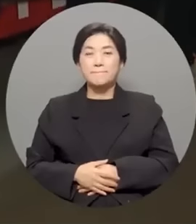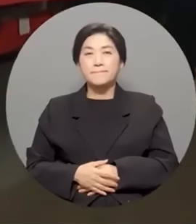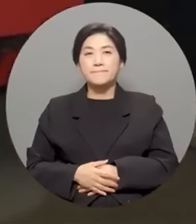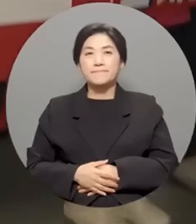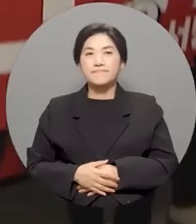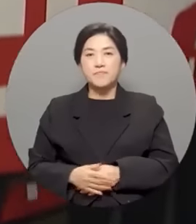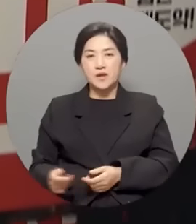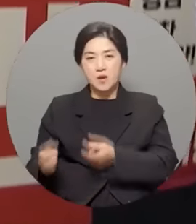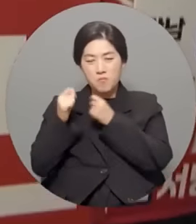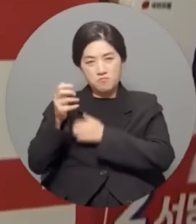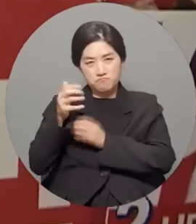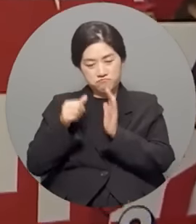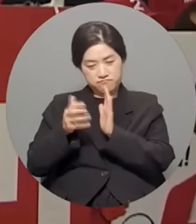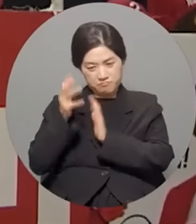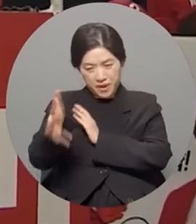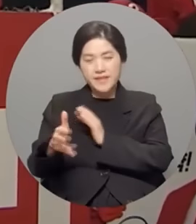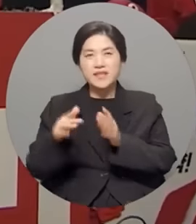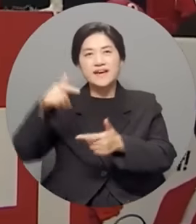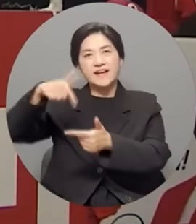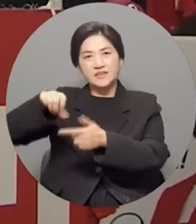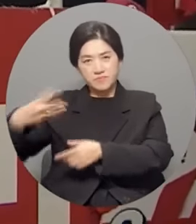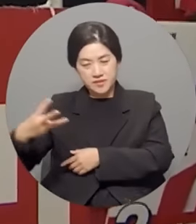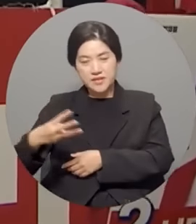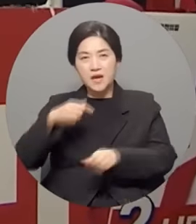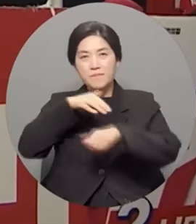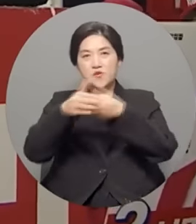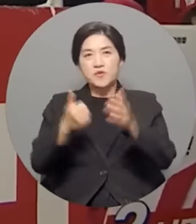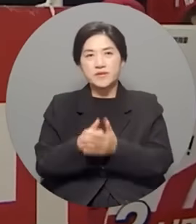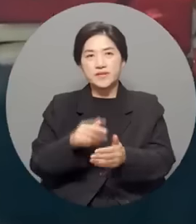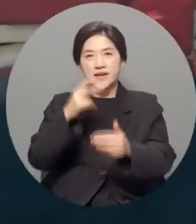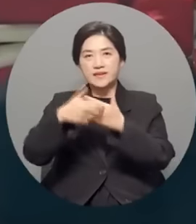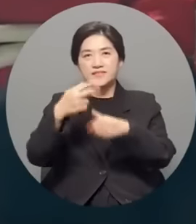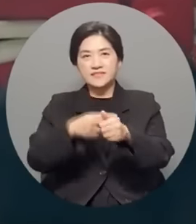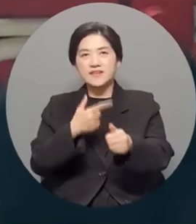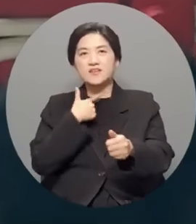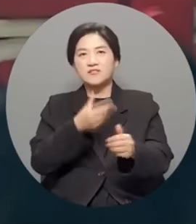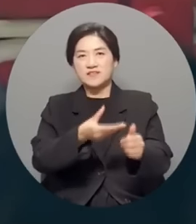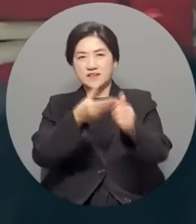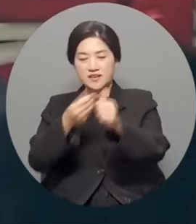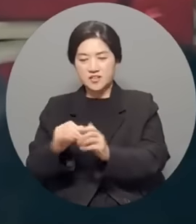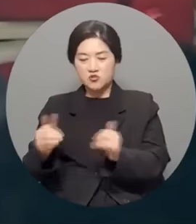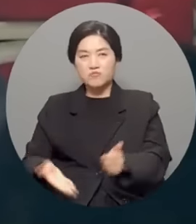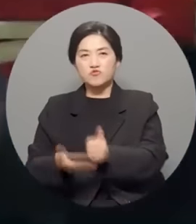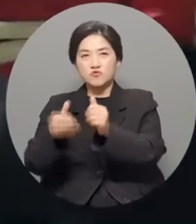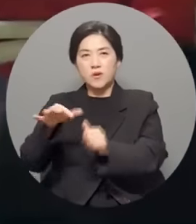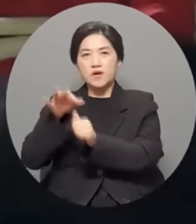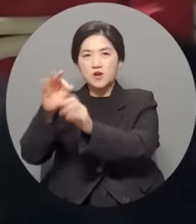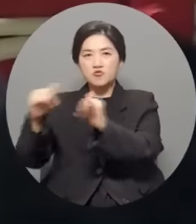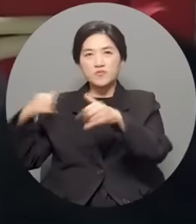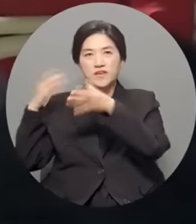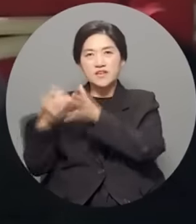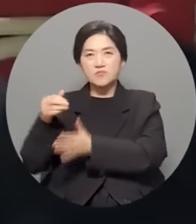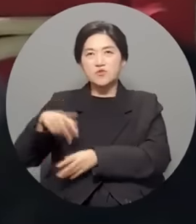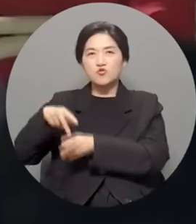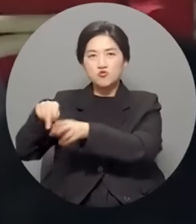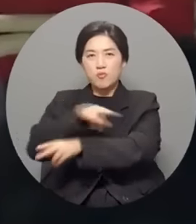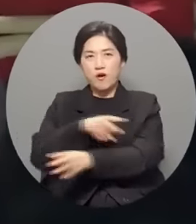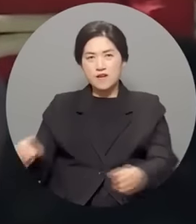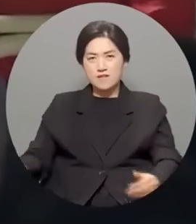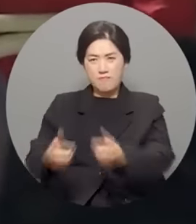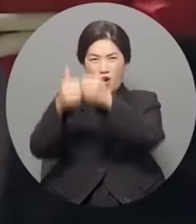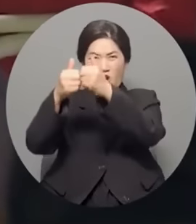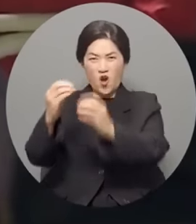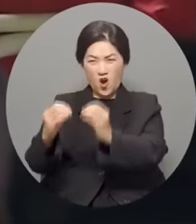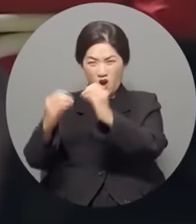보수 텃밭인 강남을 해선 민주당이 의사 출신의 영입 인재를 투입해 국민 추천으로 공천된 국민의힘 후보와 접전을 벌이고